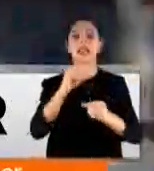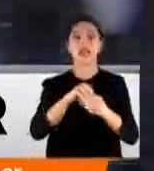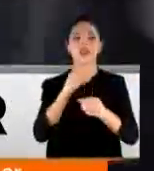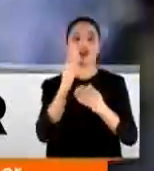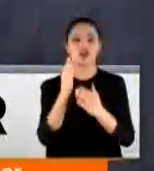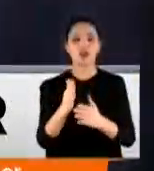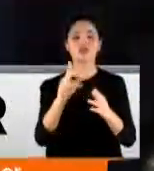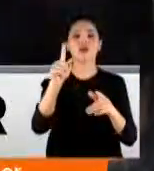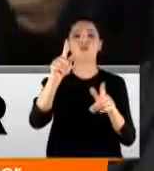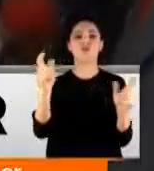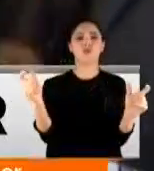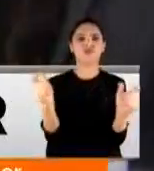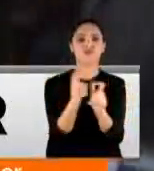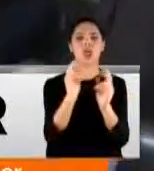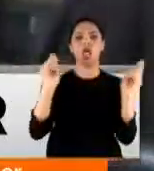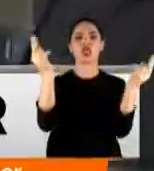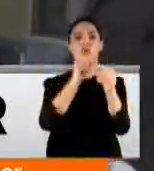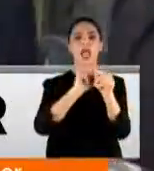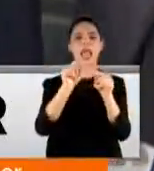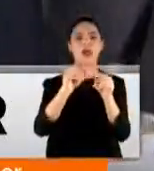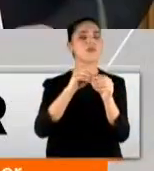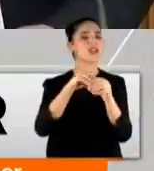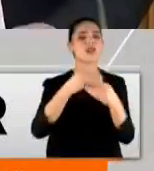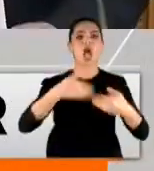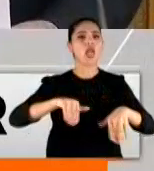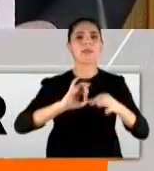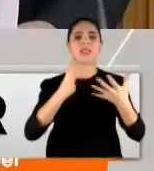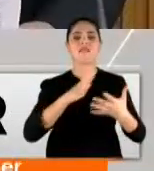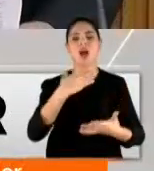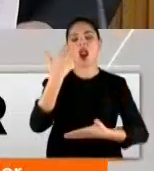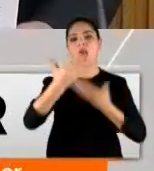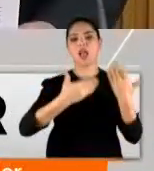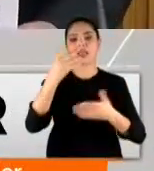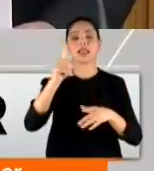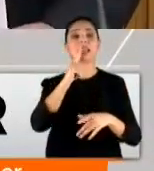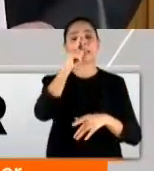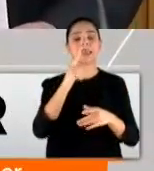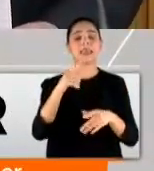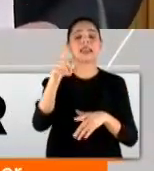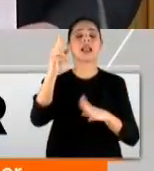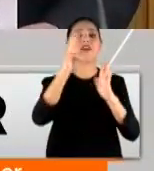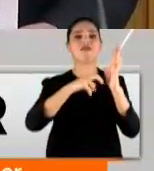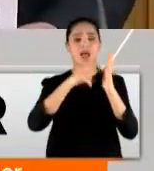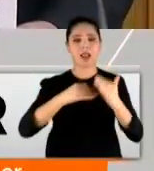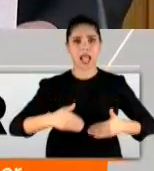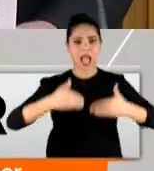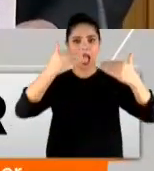dünya ekonomisine karşı alınabilecek önlemleri sıraladı. Nisan ayında ertelenen vergiler ve banka kredileri